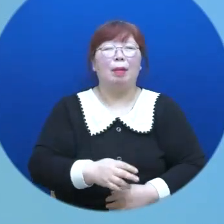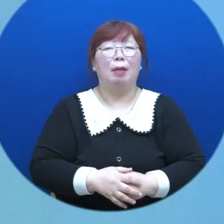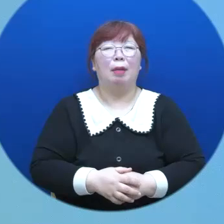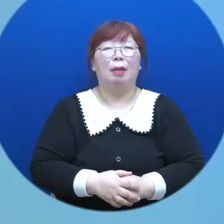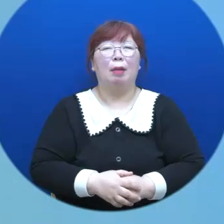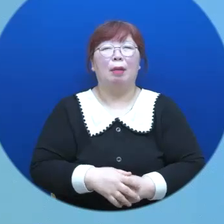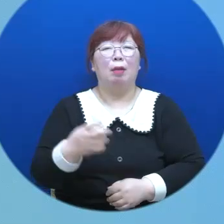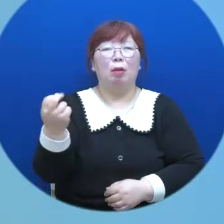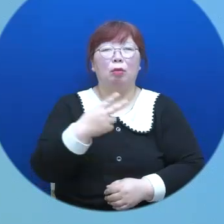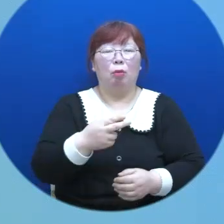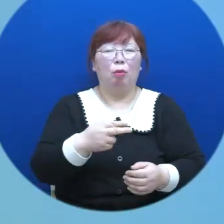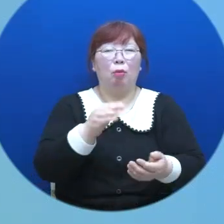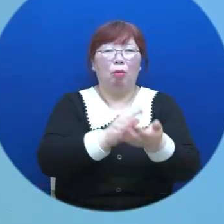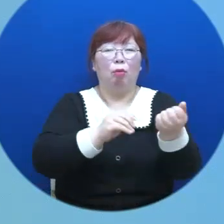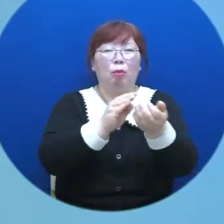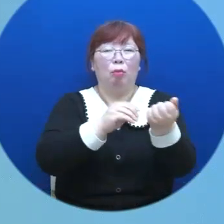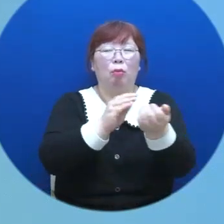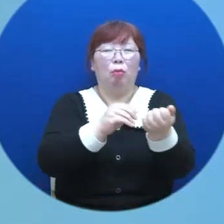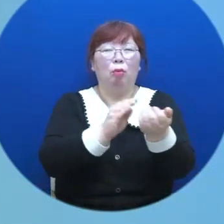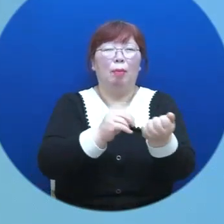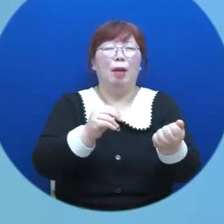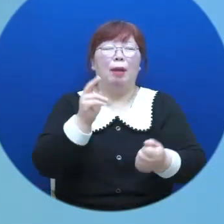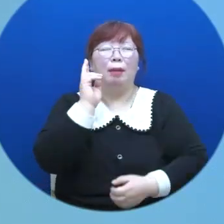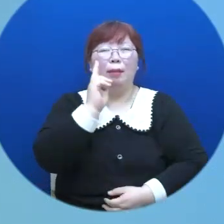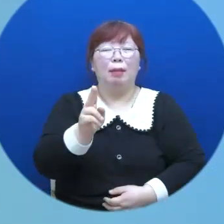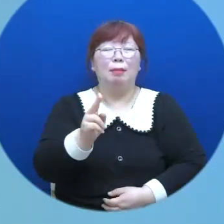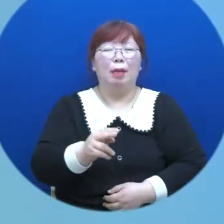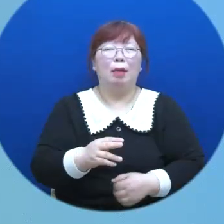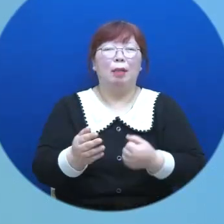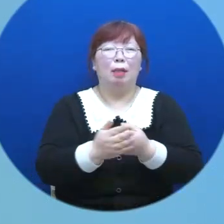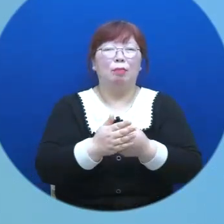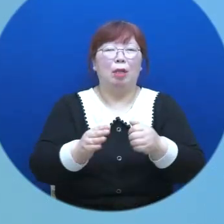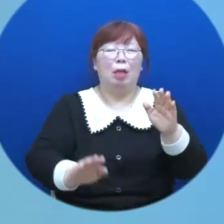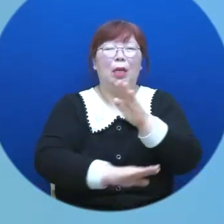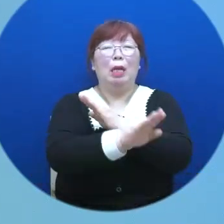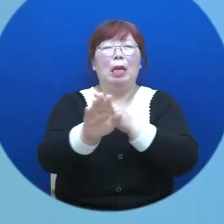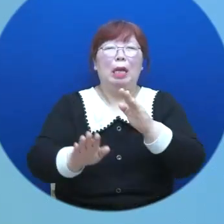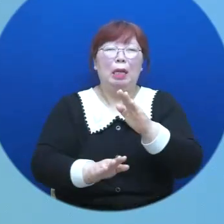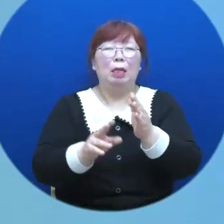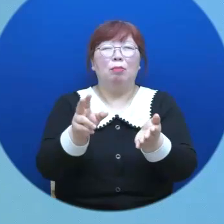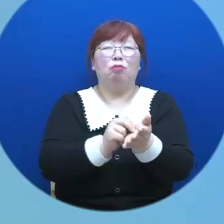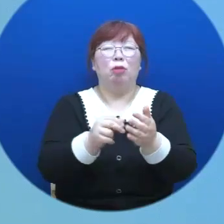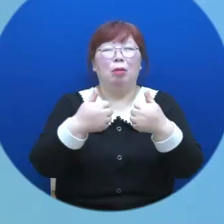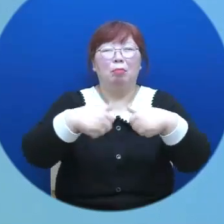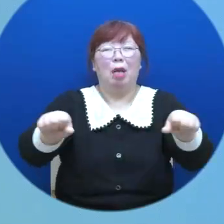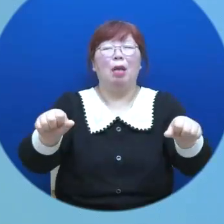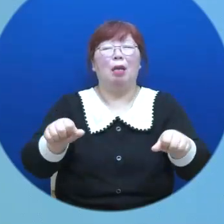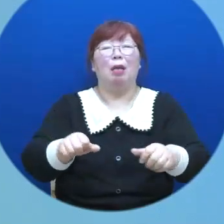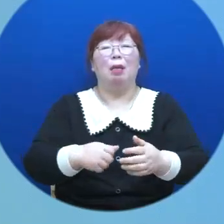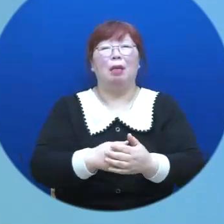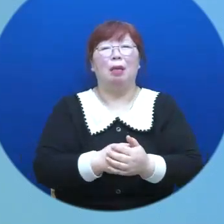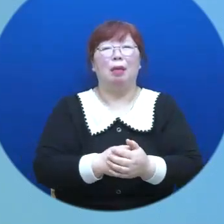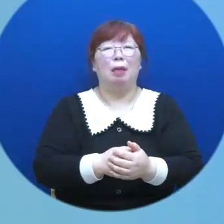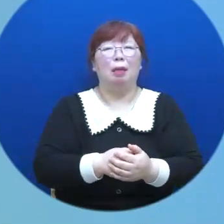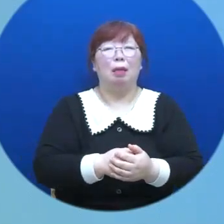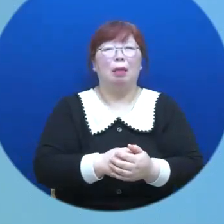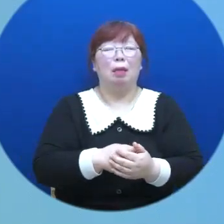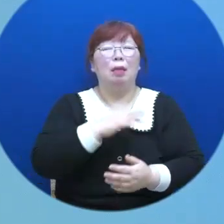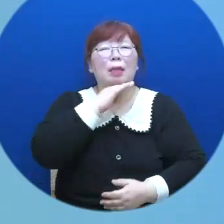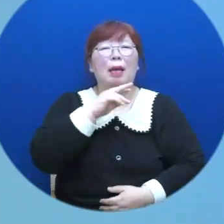거기다가 도박을 하잖아요. 그 폭력이 너무 심하니까 가정이 산산조각 나죠. 그 20살 위